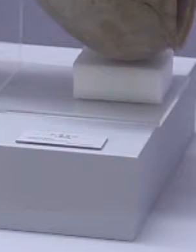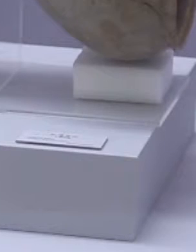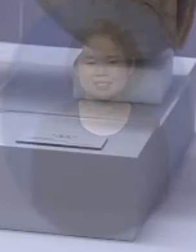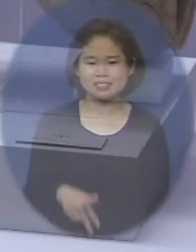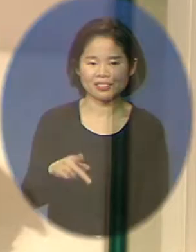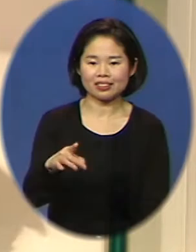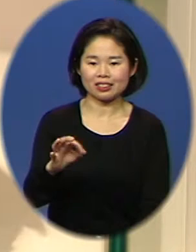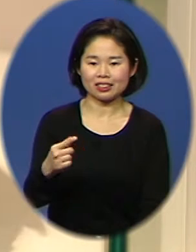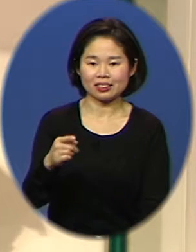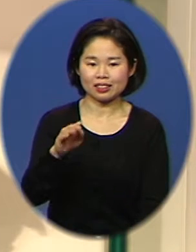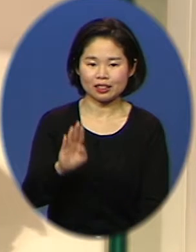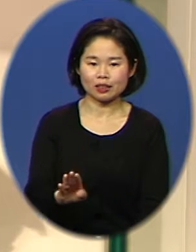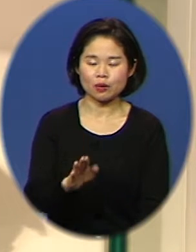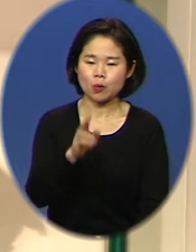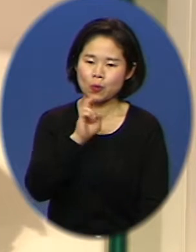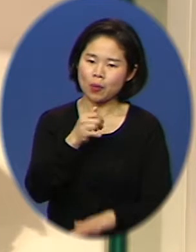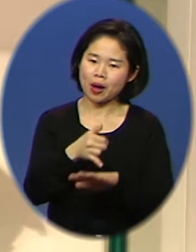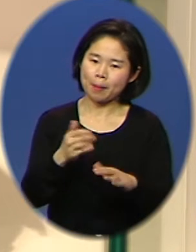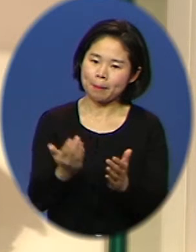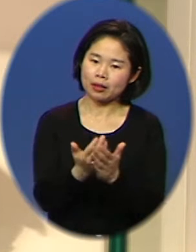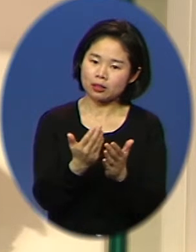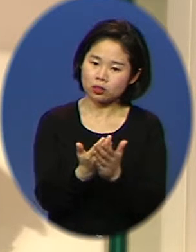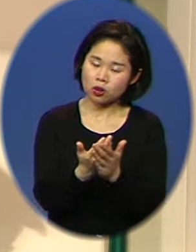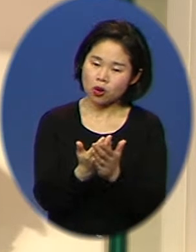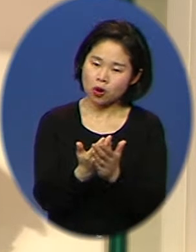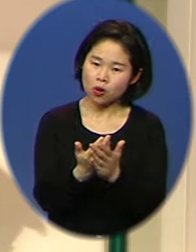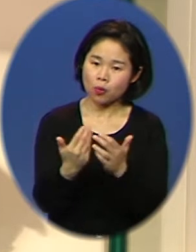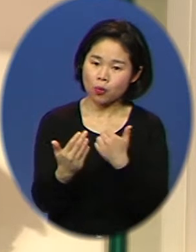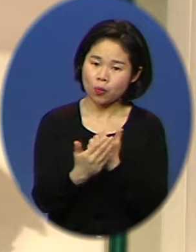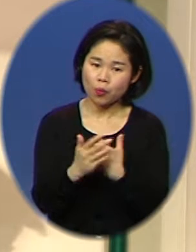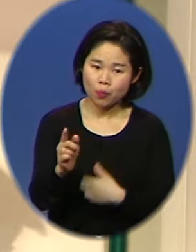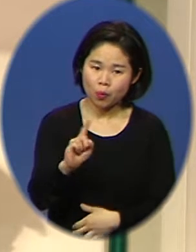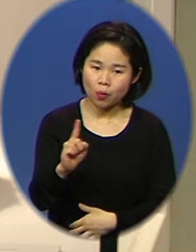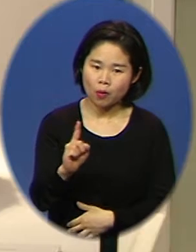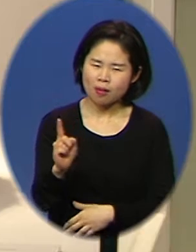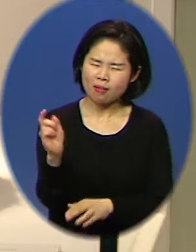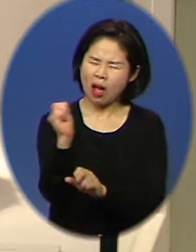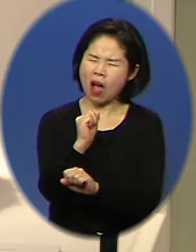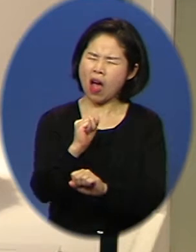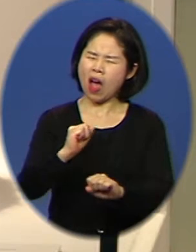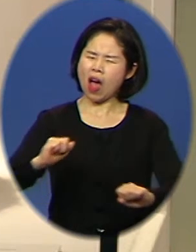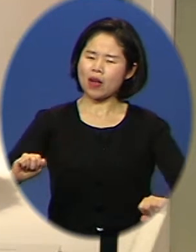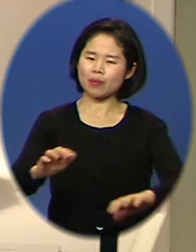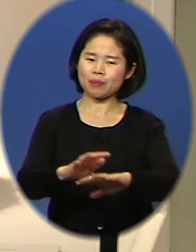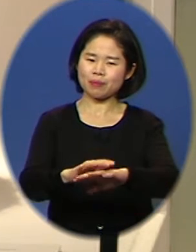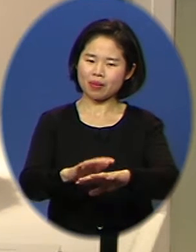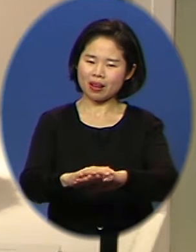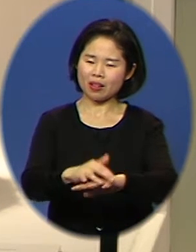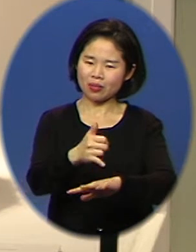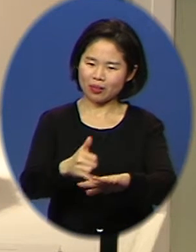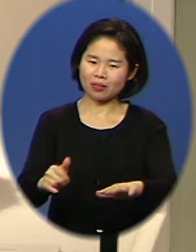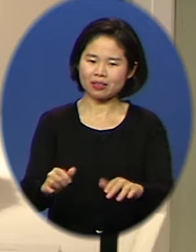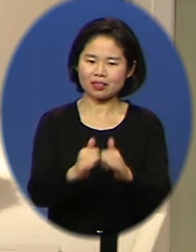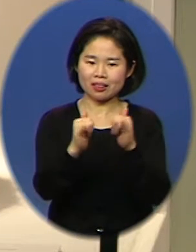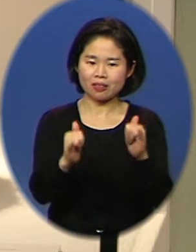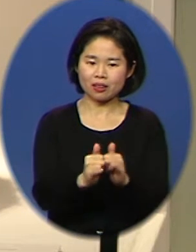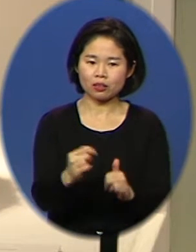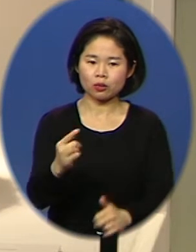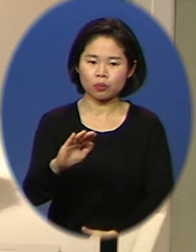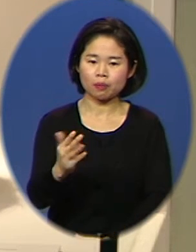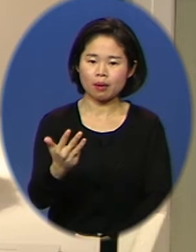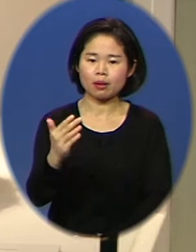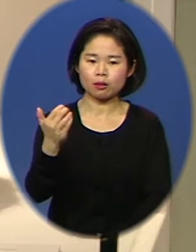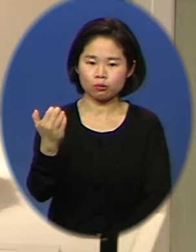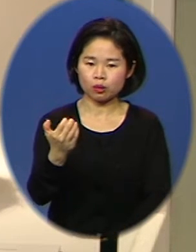정읍 농악 발전에 기여한 것은 드넓은 호남 평해를 중심으로 한 농경사회와 1890년대 동학 농민혁명